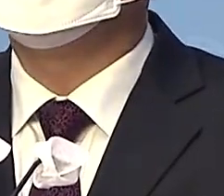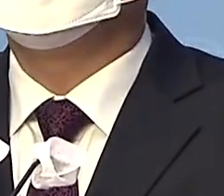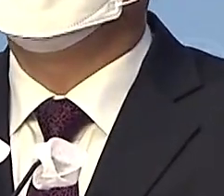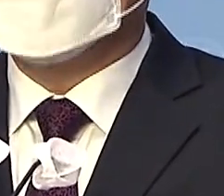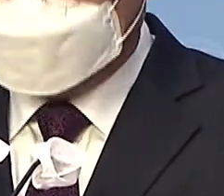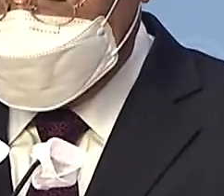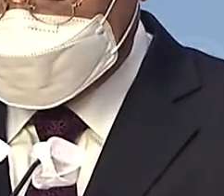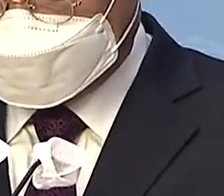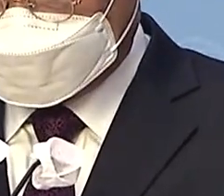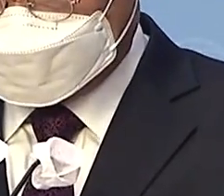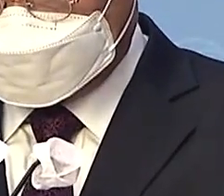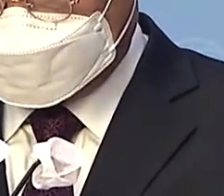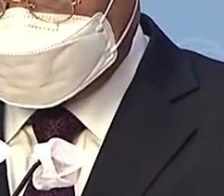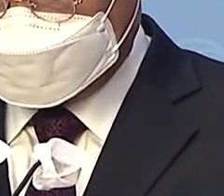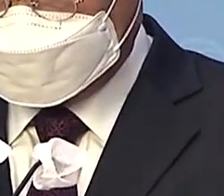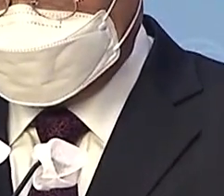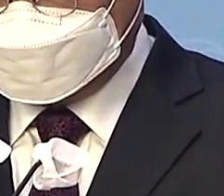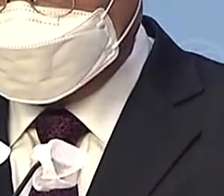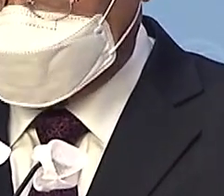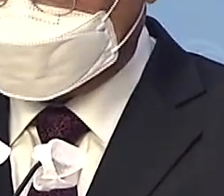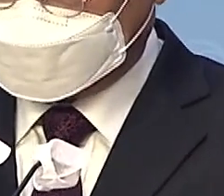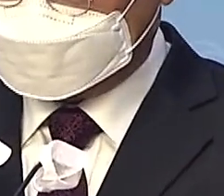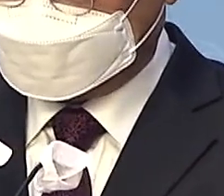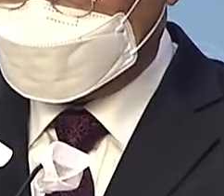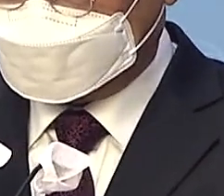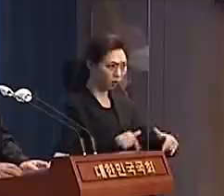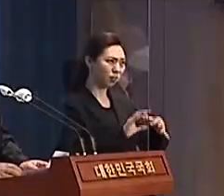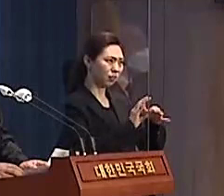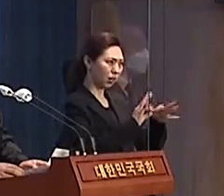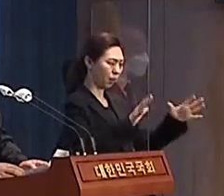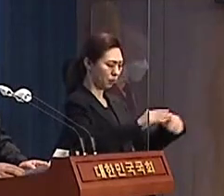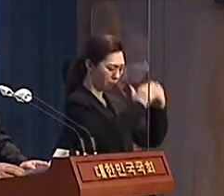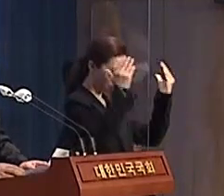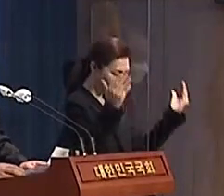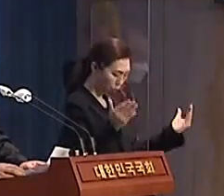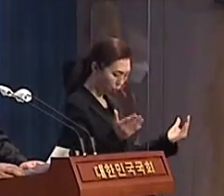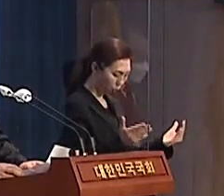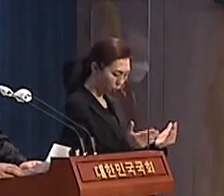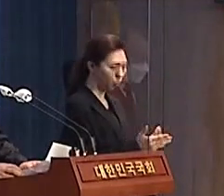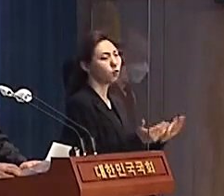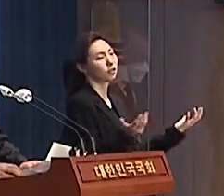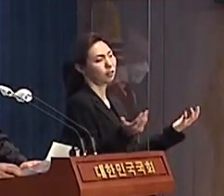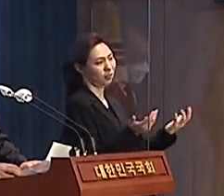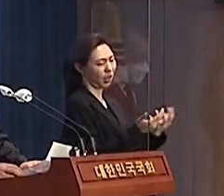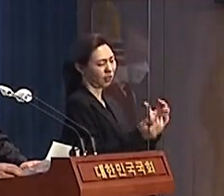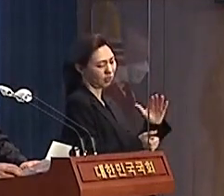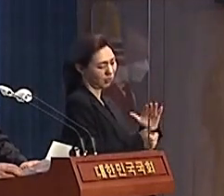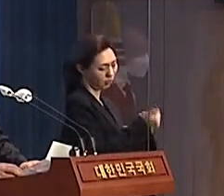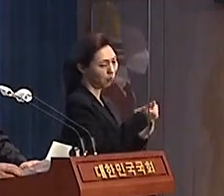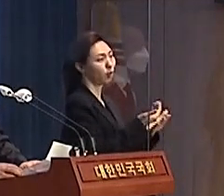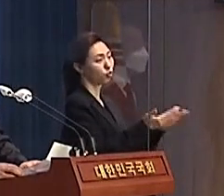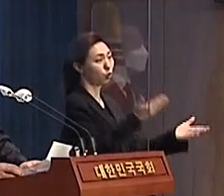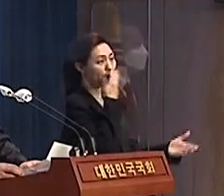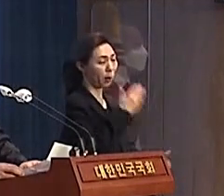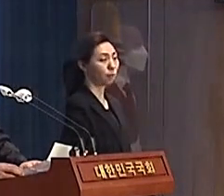읍면별 단체별로 대청이 를 지정해 도정에 대한 도민 여론의 폭넓게 수렴하게 따고 밝혔습니다